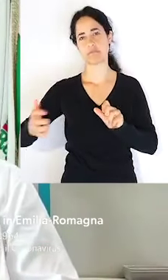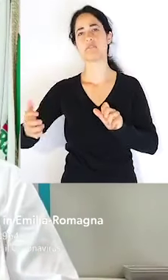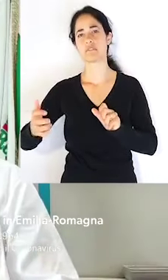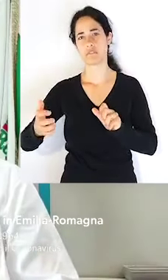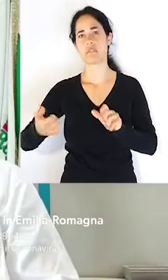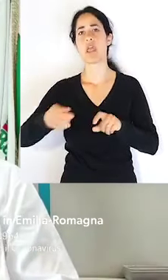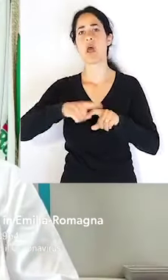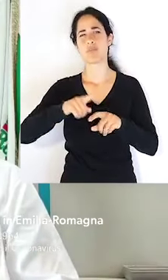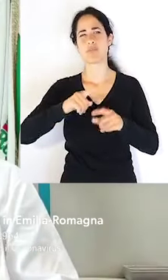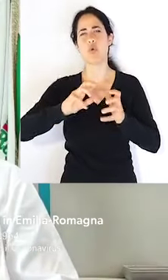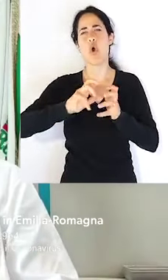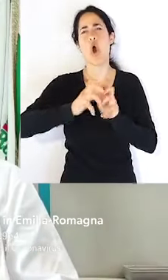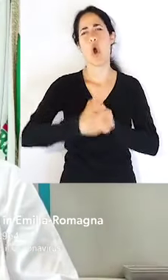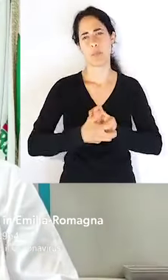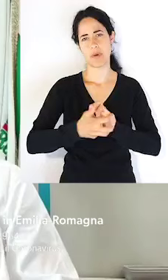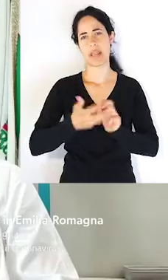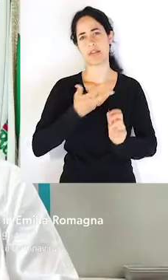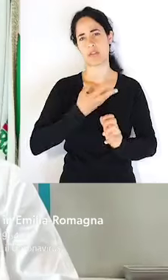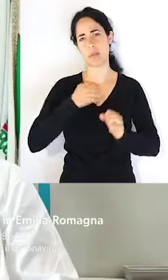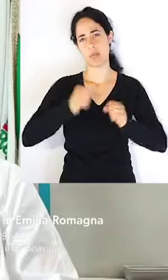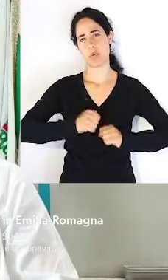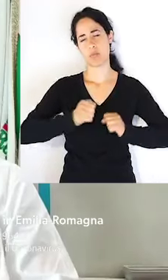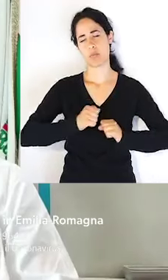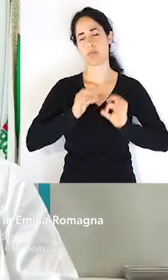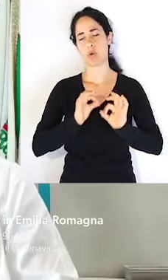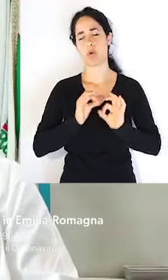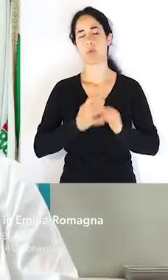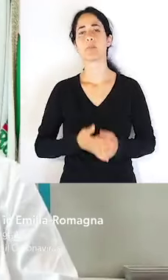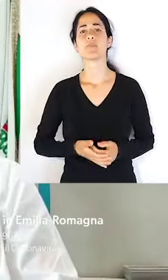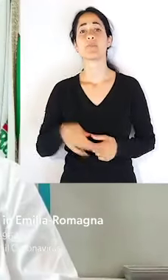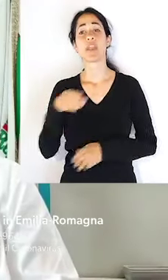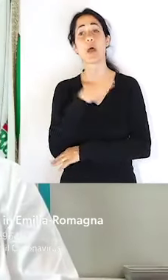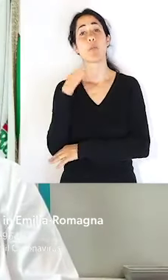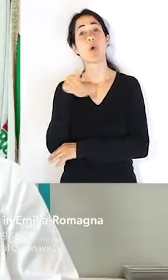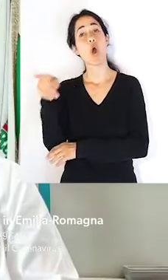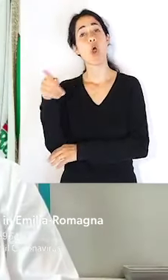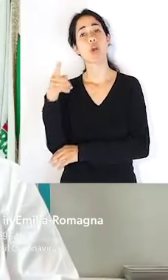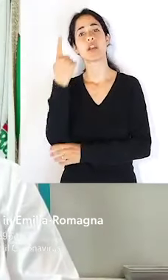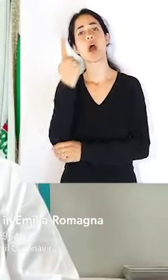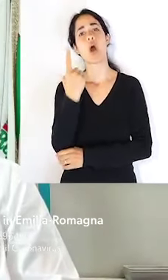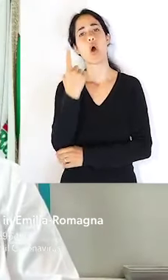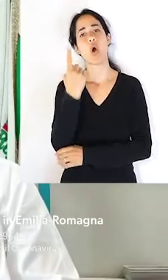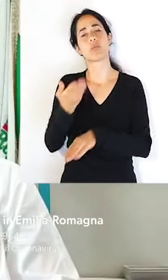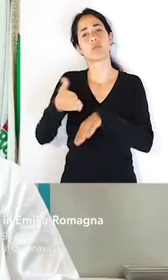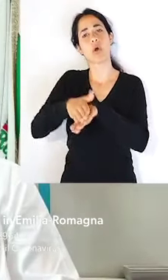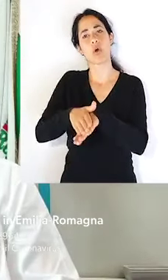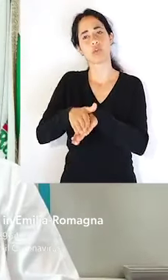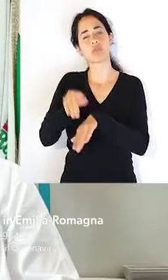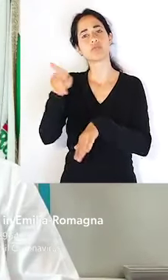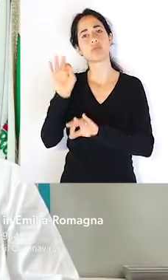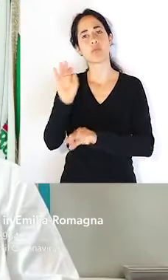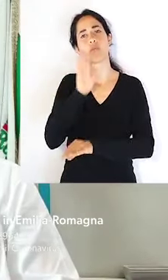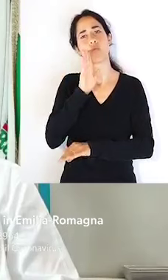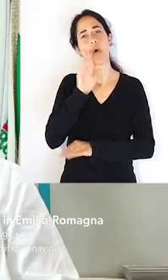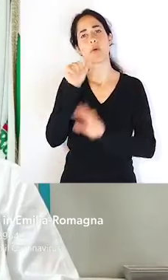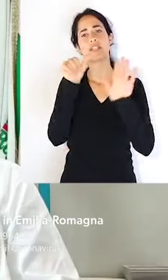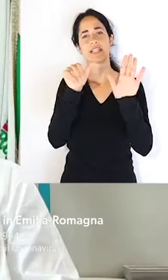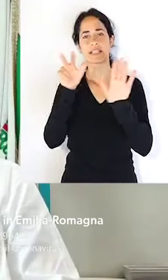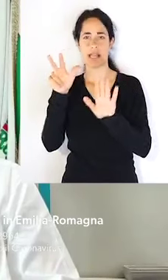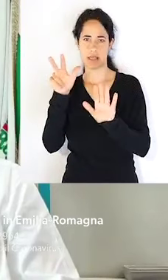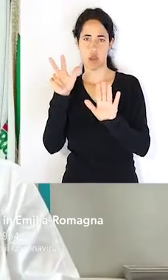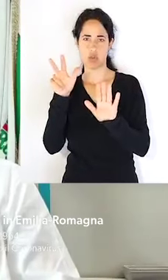pluripatologie e ulteriori complicazioni ovviamente cliniche. A Bologna un decesso, un uomo appunto